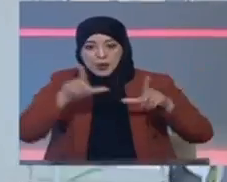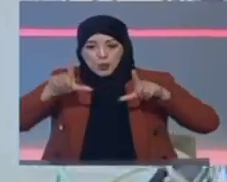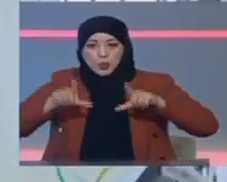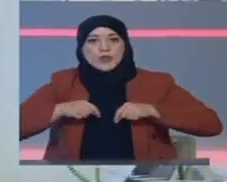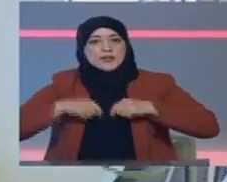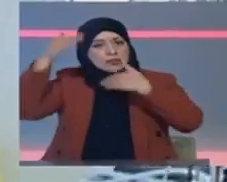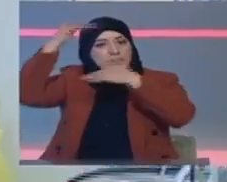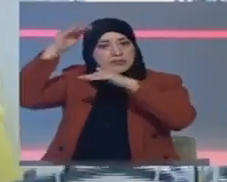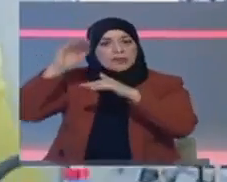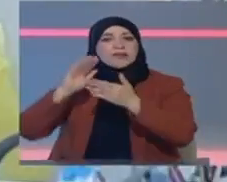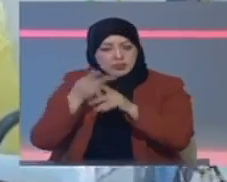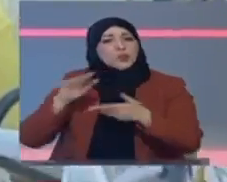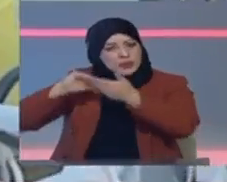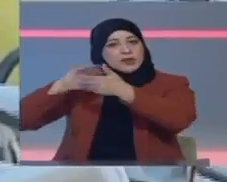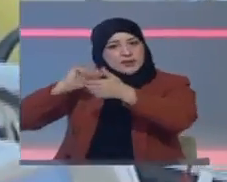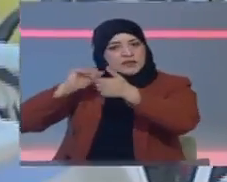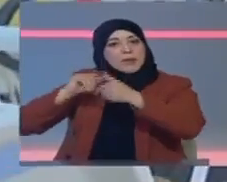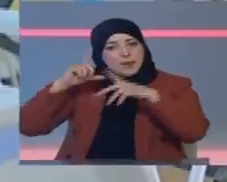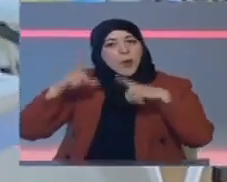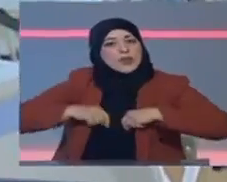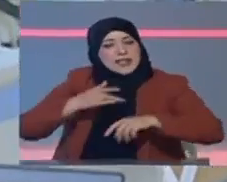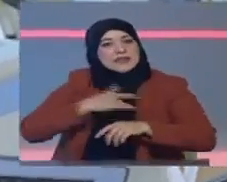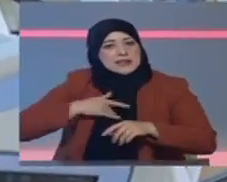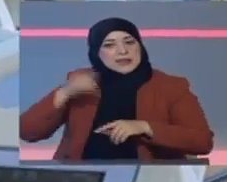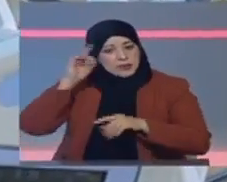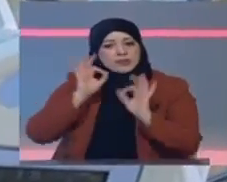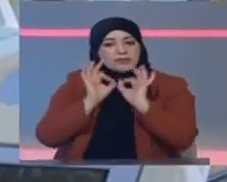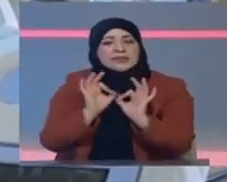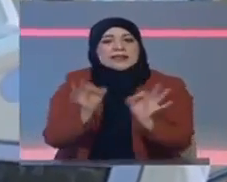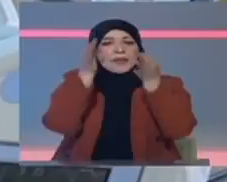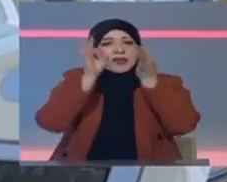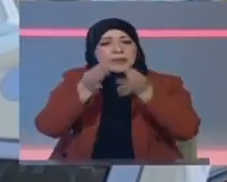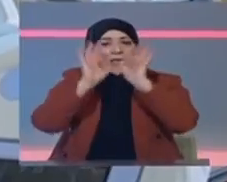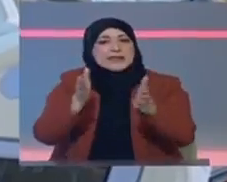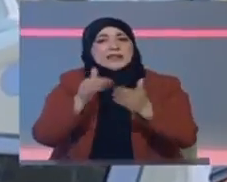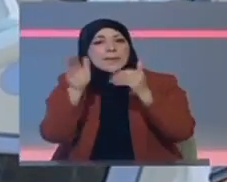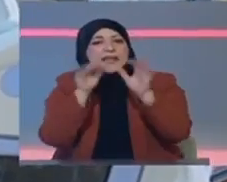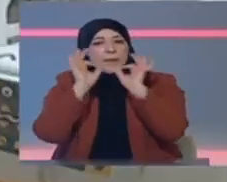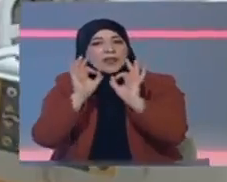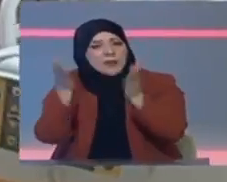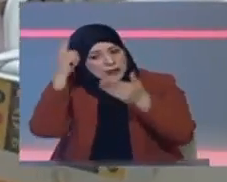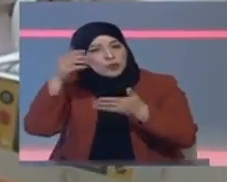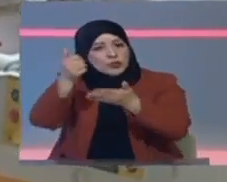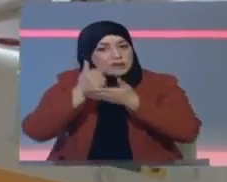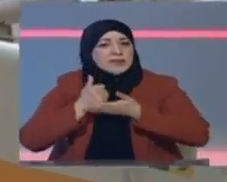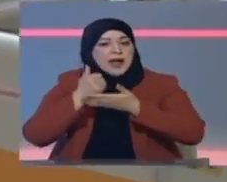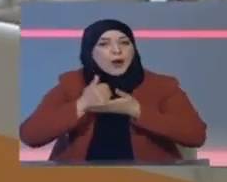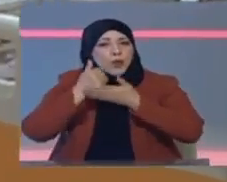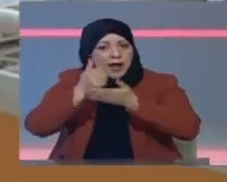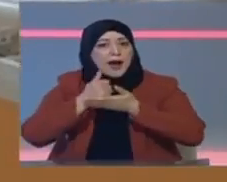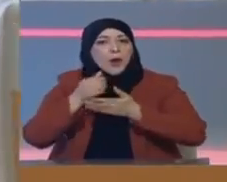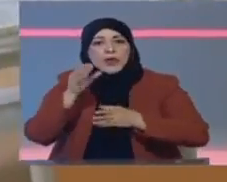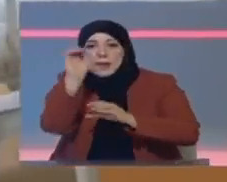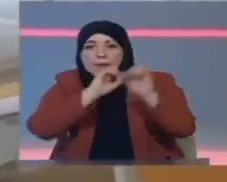قد قامت بالتنسيق مع وزاره الصحه بتحديد الحاجيات والمعدات اللازمه لتعزيز قدره المنظومه الصحيه